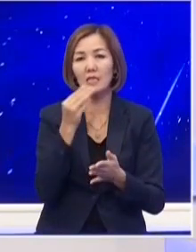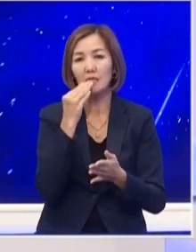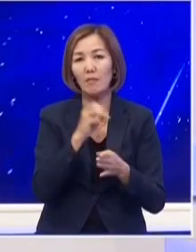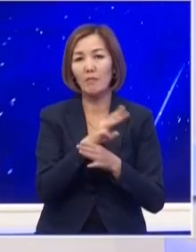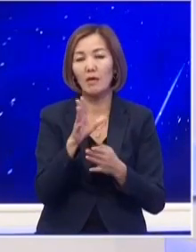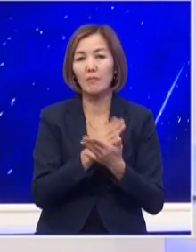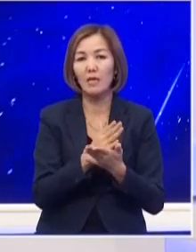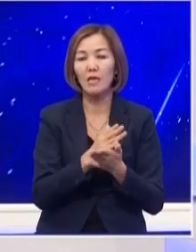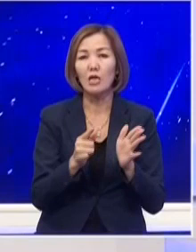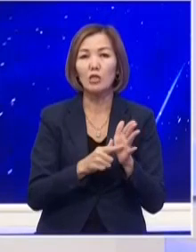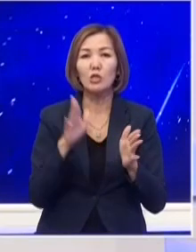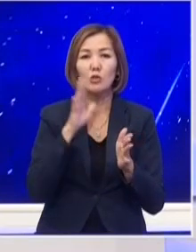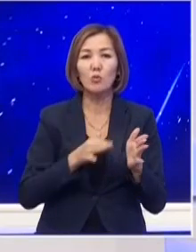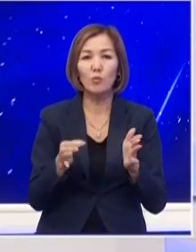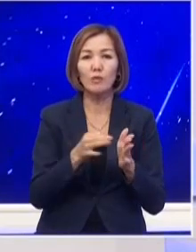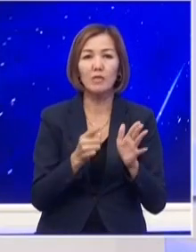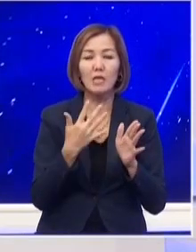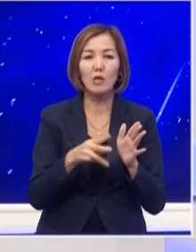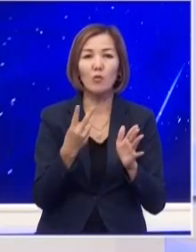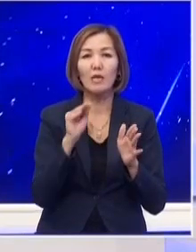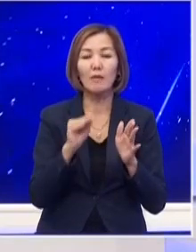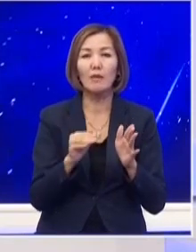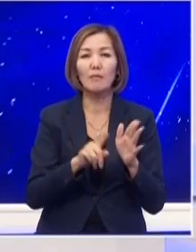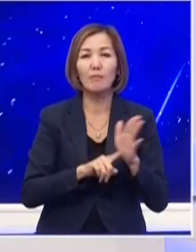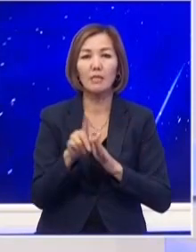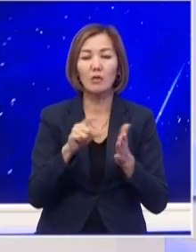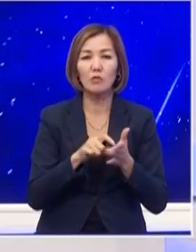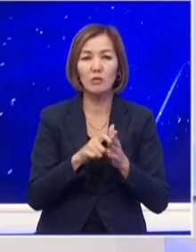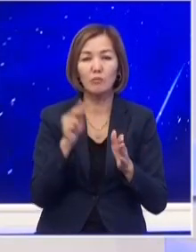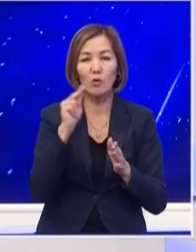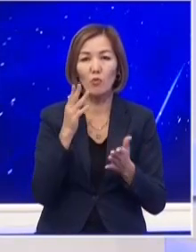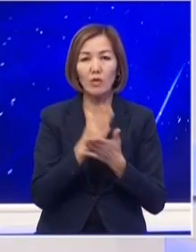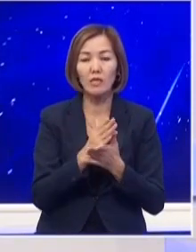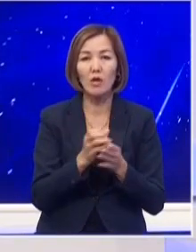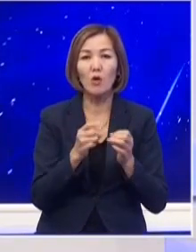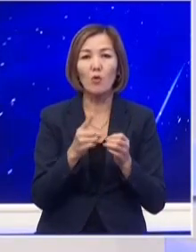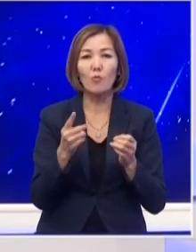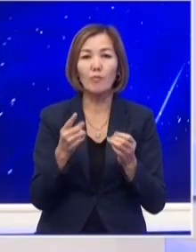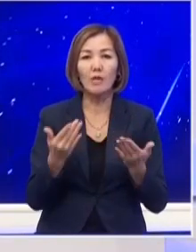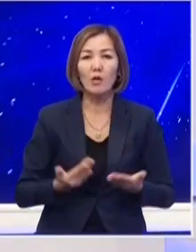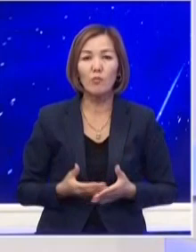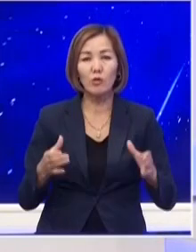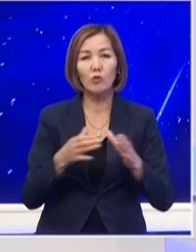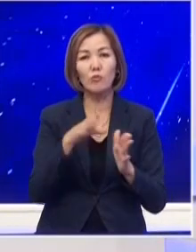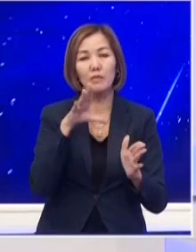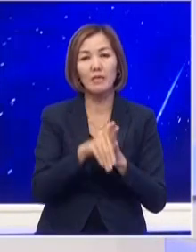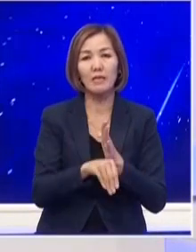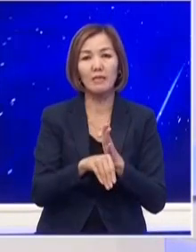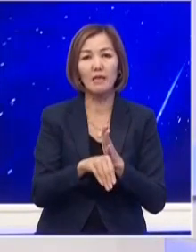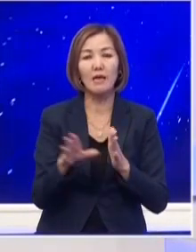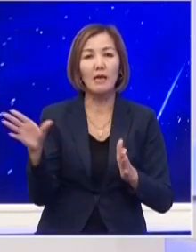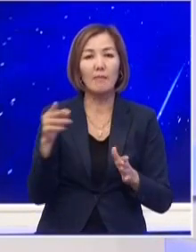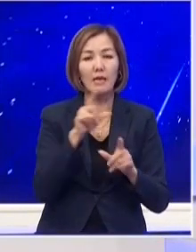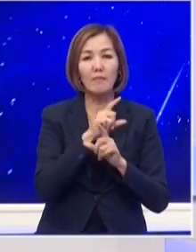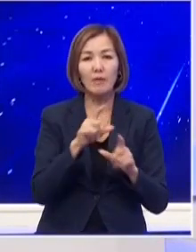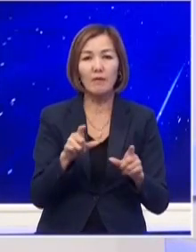Жетісу облысында 52 мың оқушы бастауыш сыныпта оқиды. Оның 11 мыңы әлеуметтік топ санатында. Қаламыздағы барлық білім